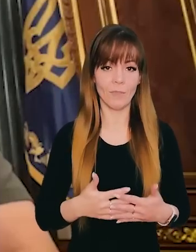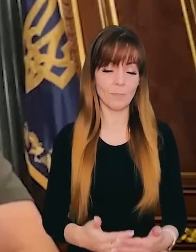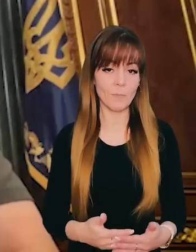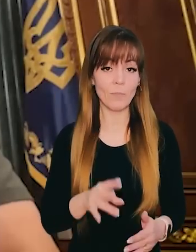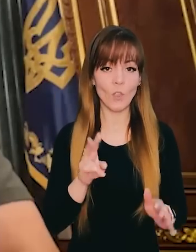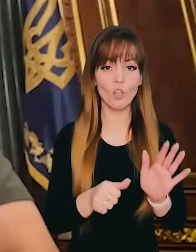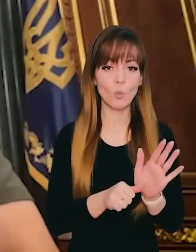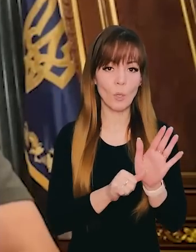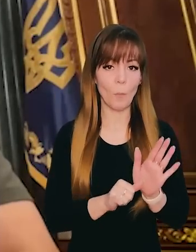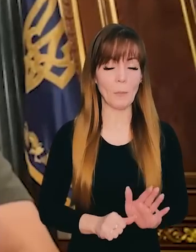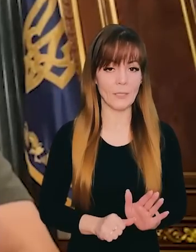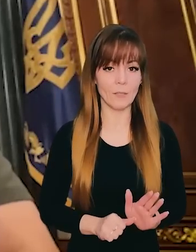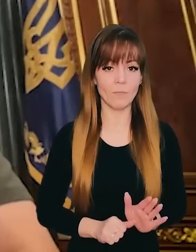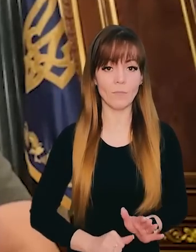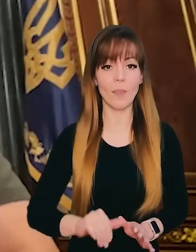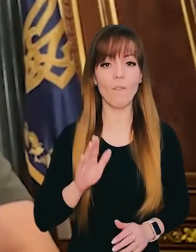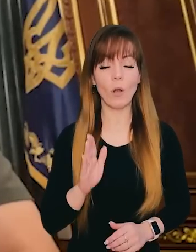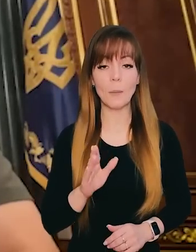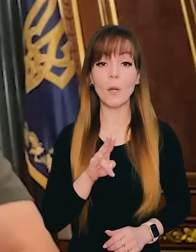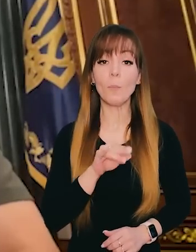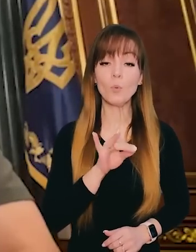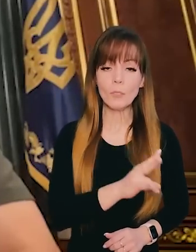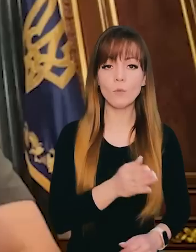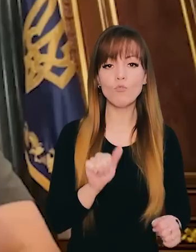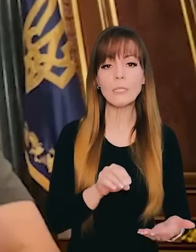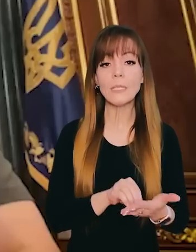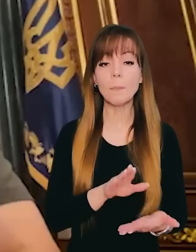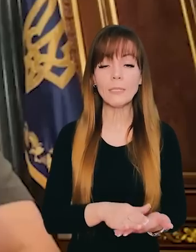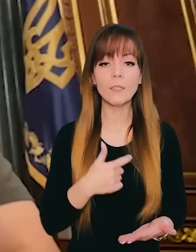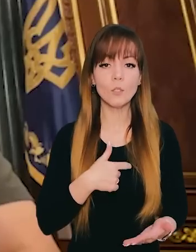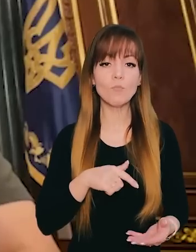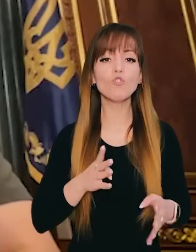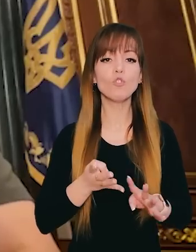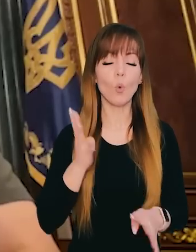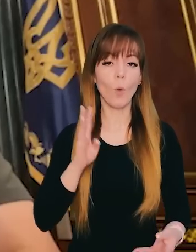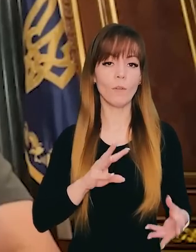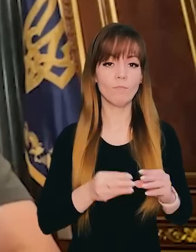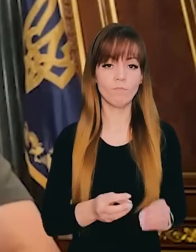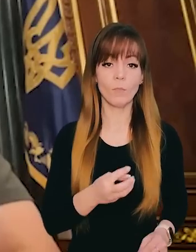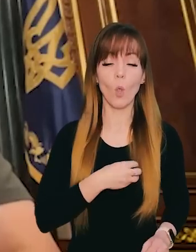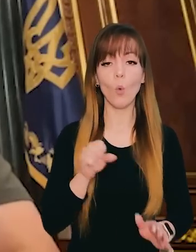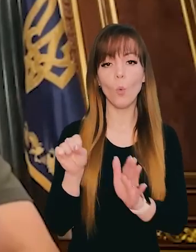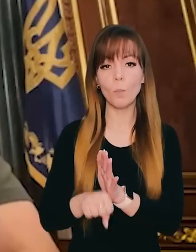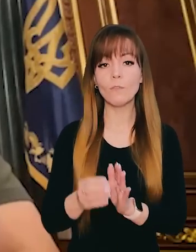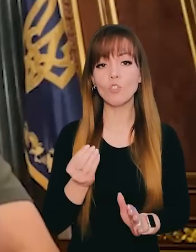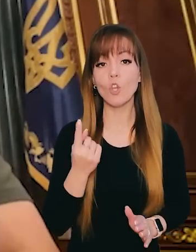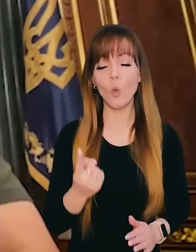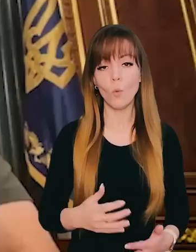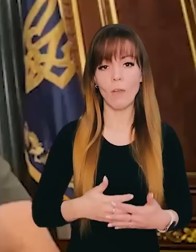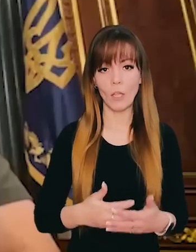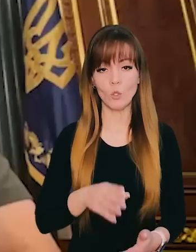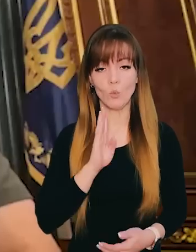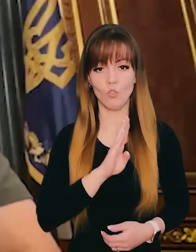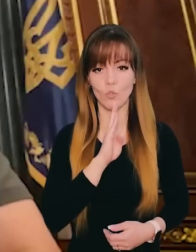вагітна дівчина на шостому місяці Володимир Путін може записати собі черговий досягнення убив ще